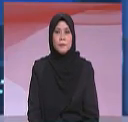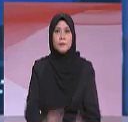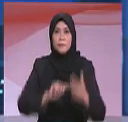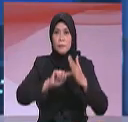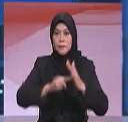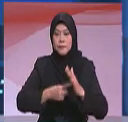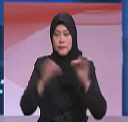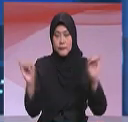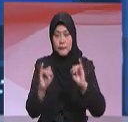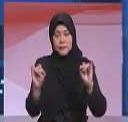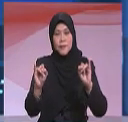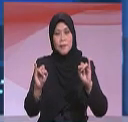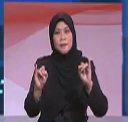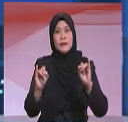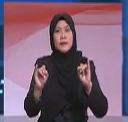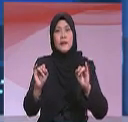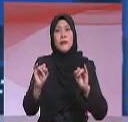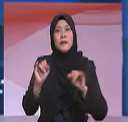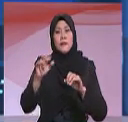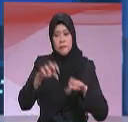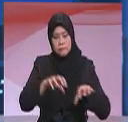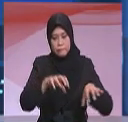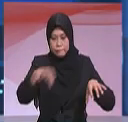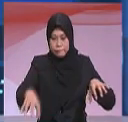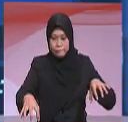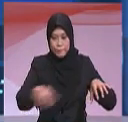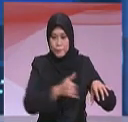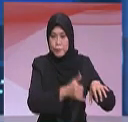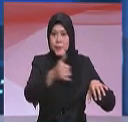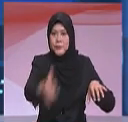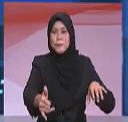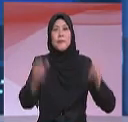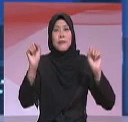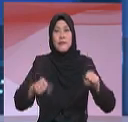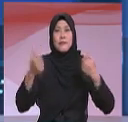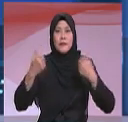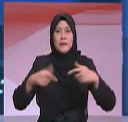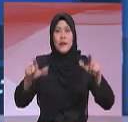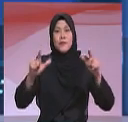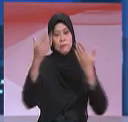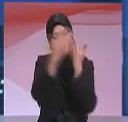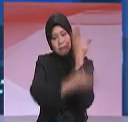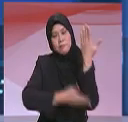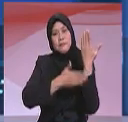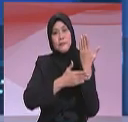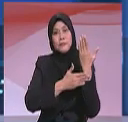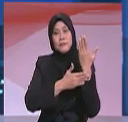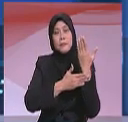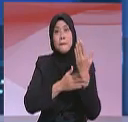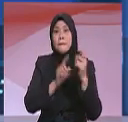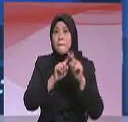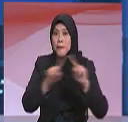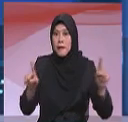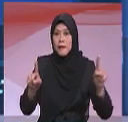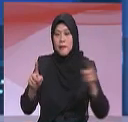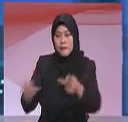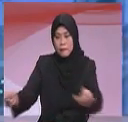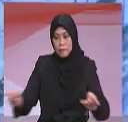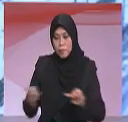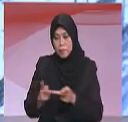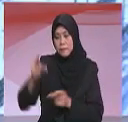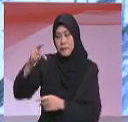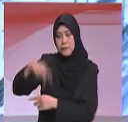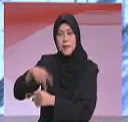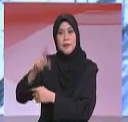Bermula Isnin ini, pergerakan merentas daerah dan negeri dibenarkan di seluruh negara kecuali di kawasan yang